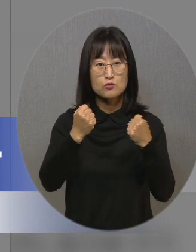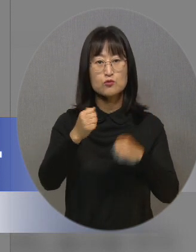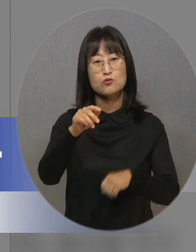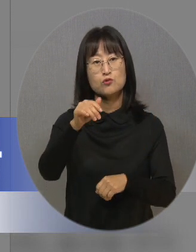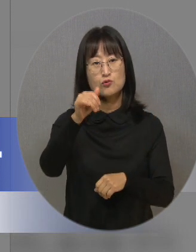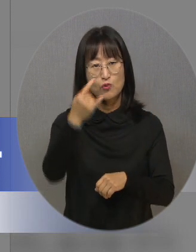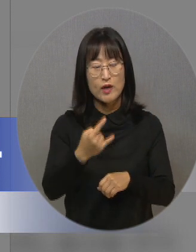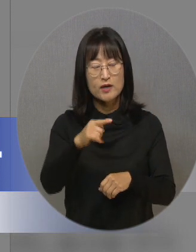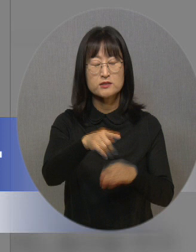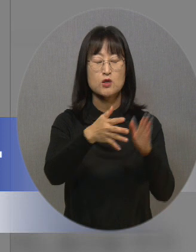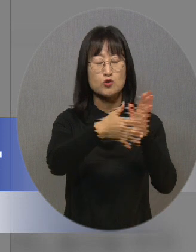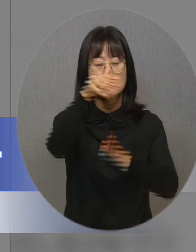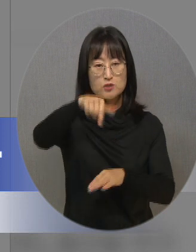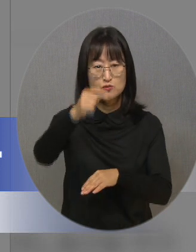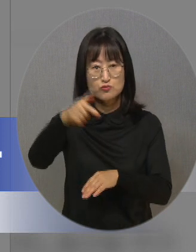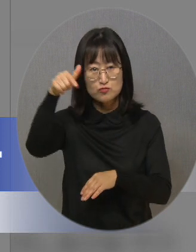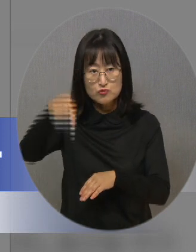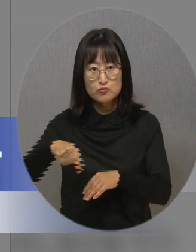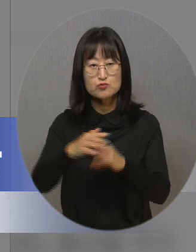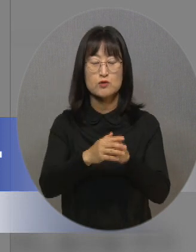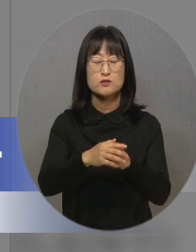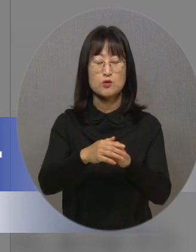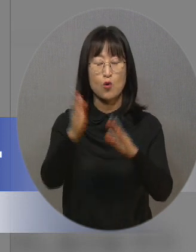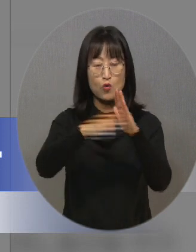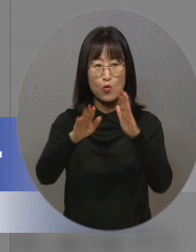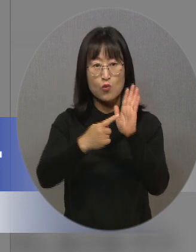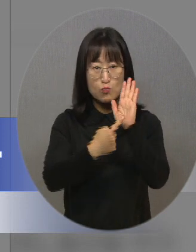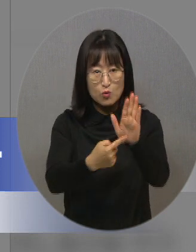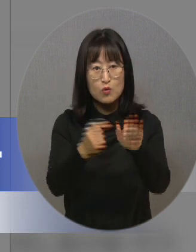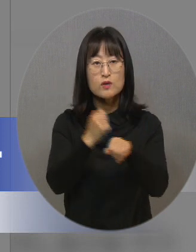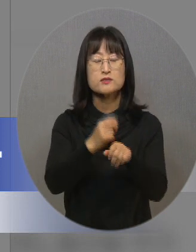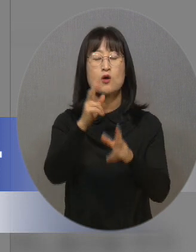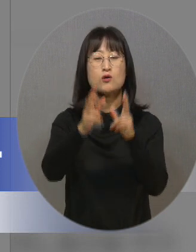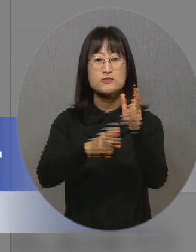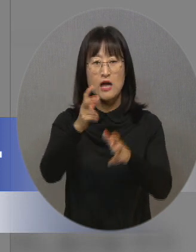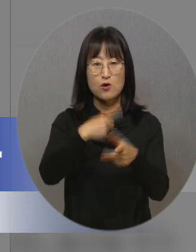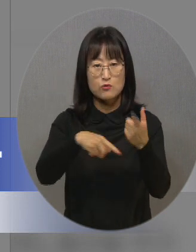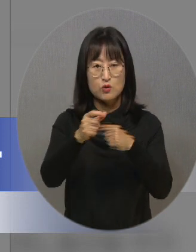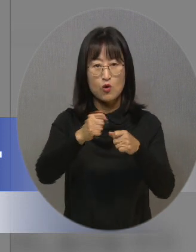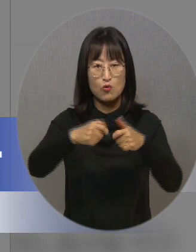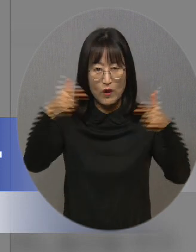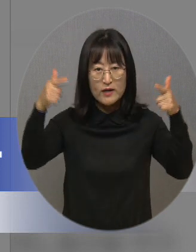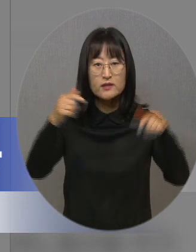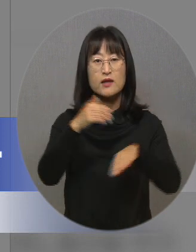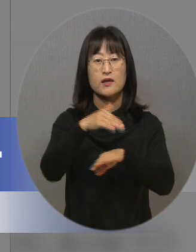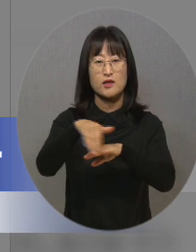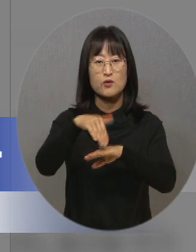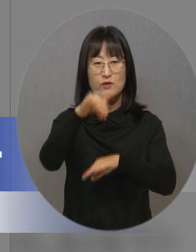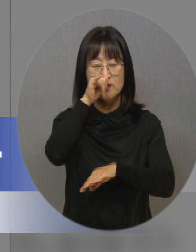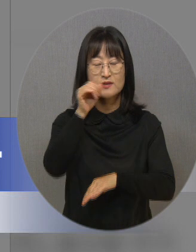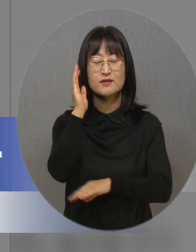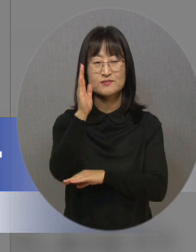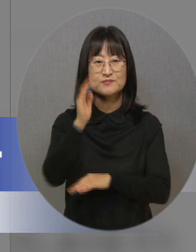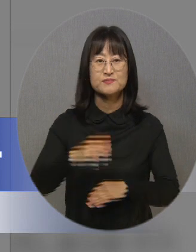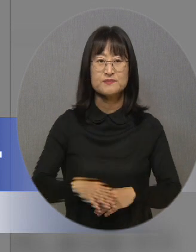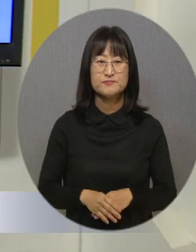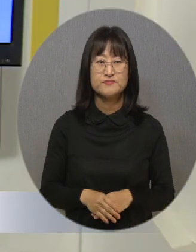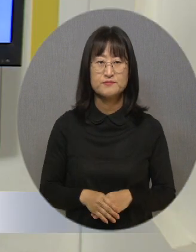내년부터는 시군구 지회를 대상으로 공모해 지속적으로 사업을 확대 운영할 계획이라고 밝혔습니다.